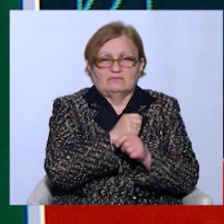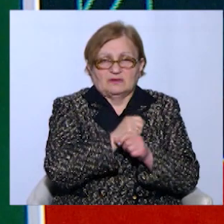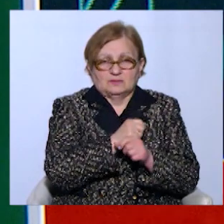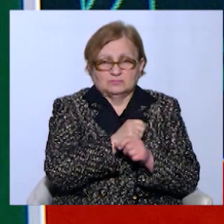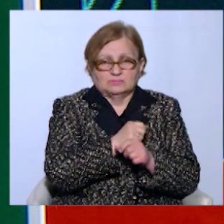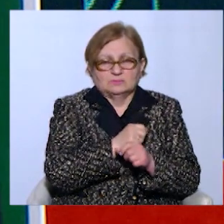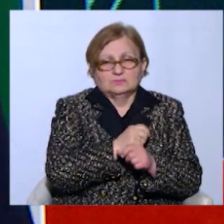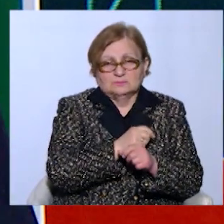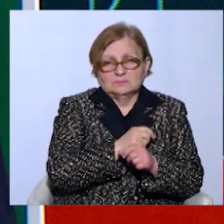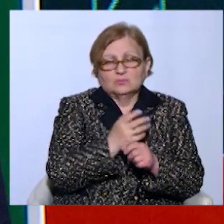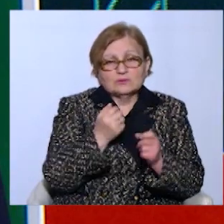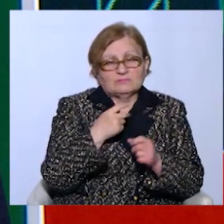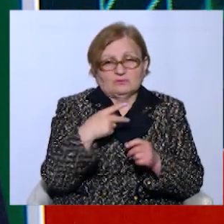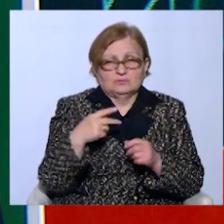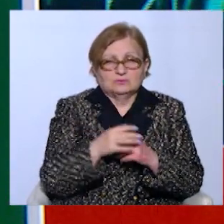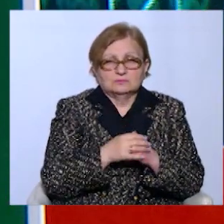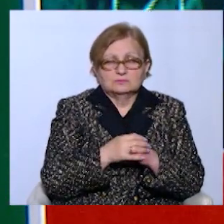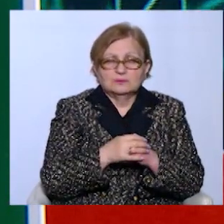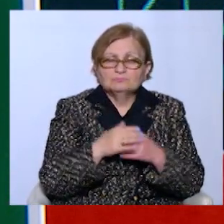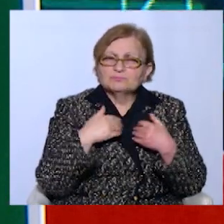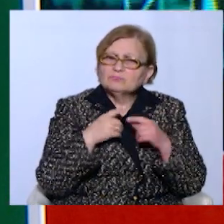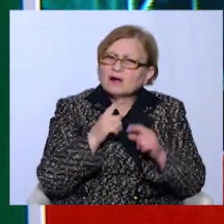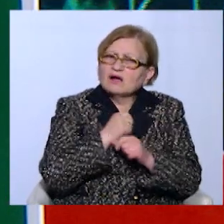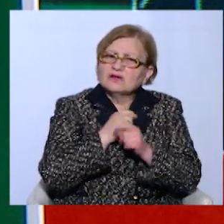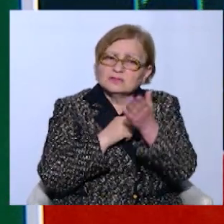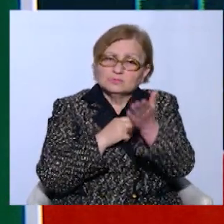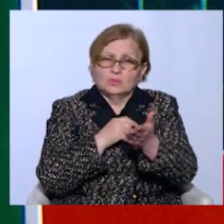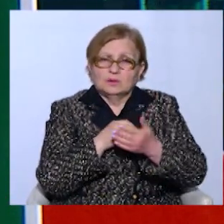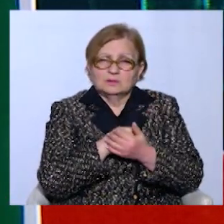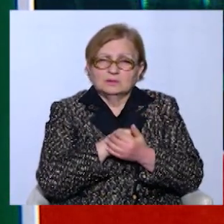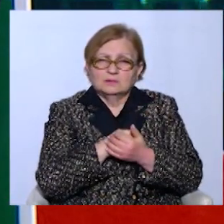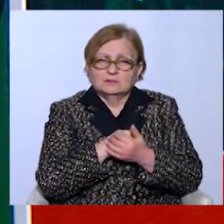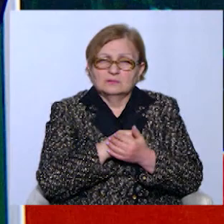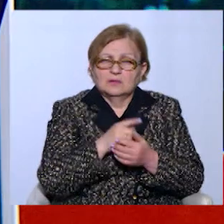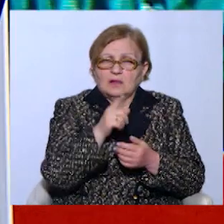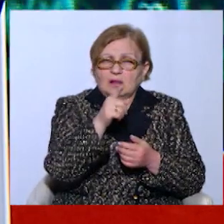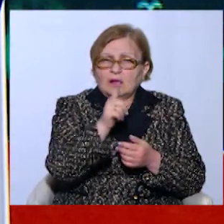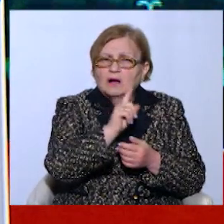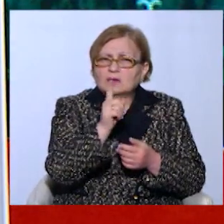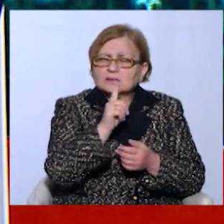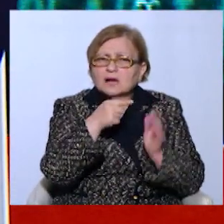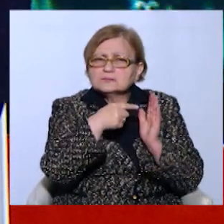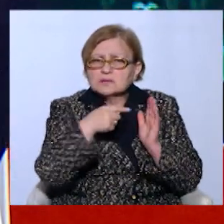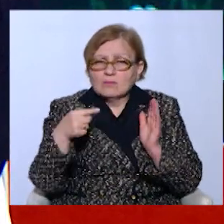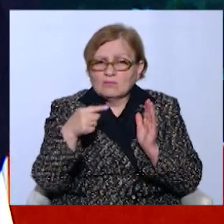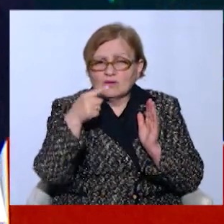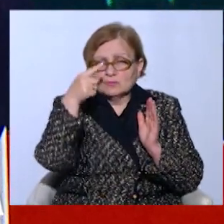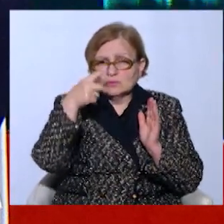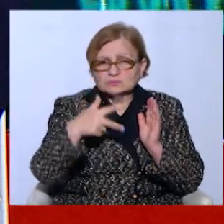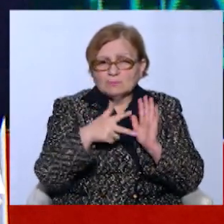ახლა რა გავაკეთო მე აქ? რას გამოვაკლო 1/8, რომ მივიღო